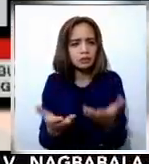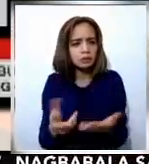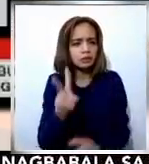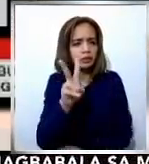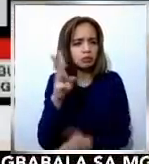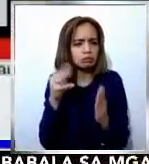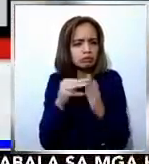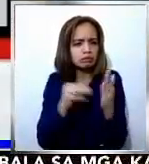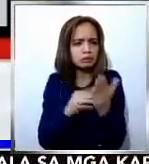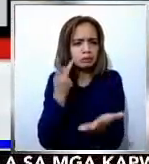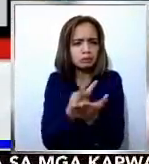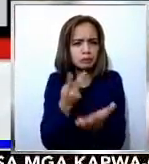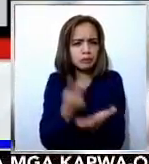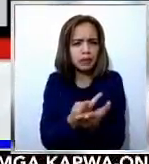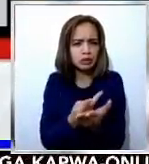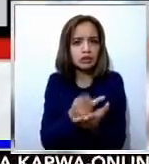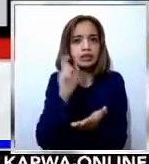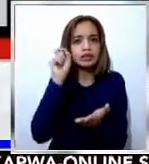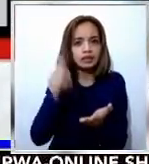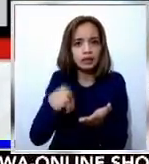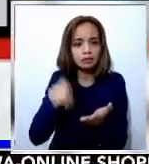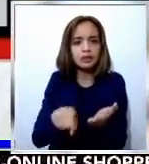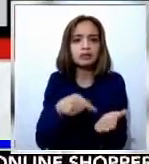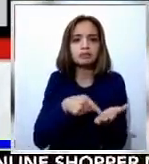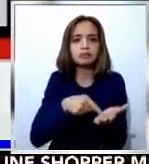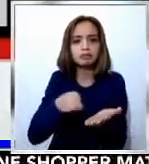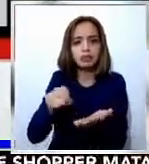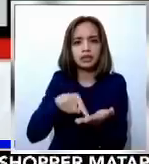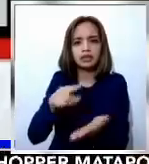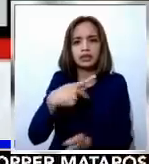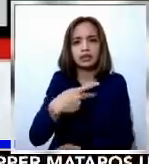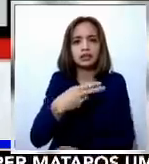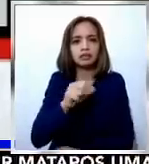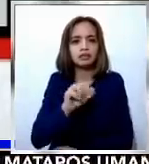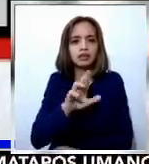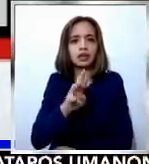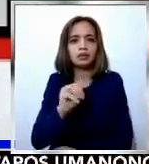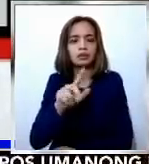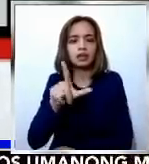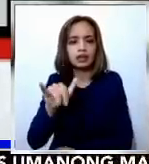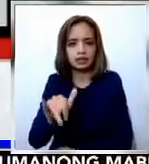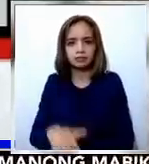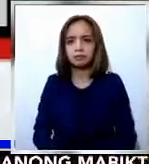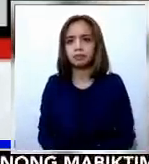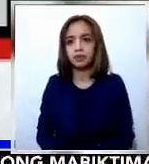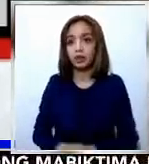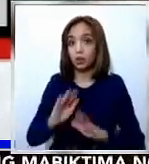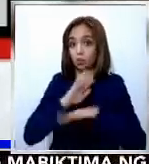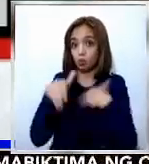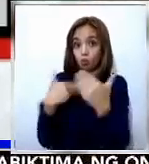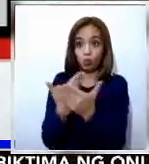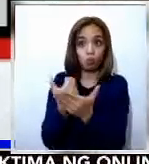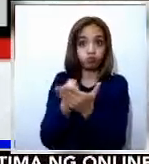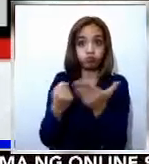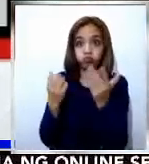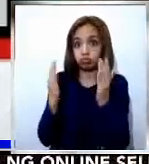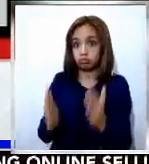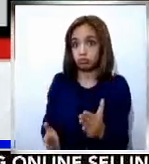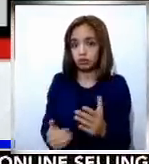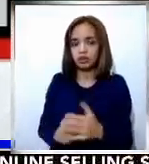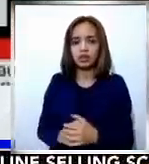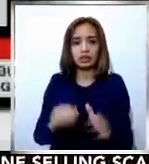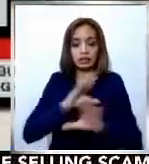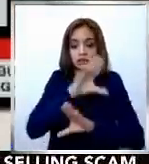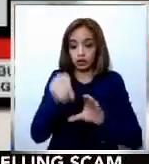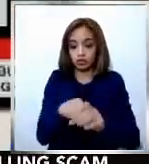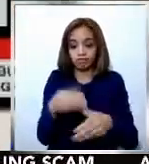ang tax na dapat singilin ng gobyerno sa Pharmaly at sa suppliers nito. Lahat po ng suppliers, kasama po lahat ng transaksyon ni Pharmaly, tulad